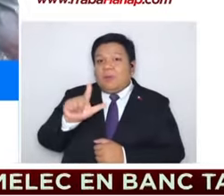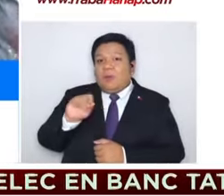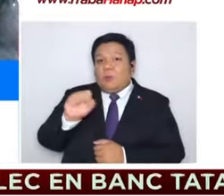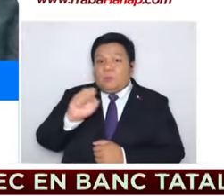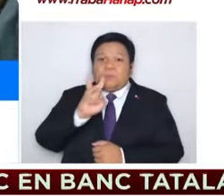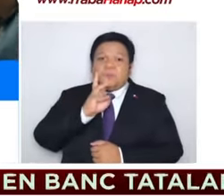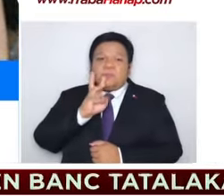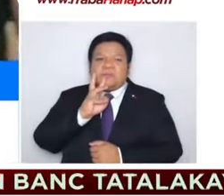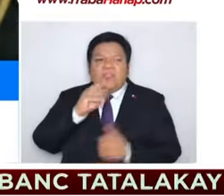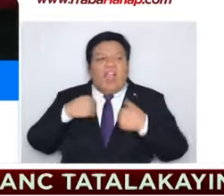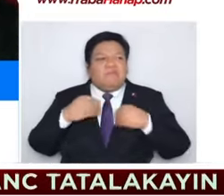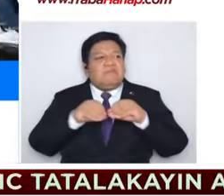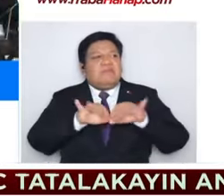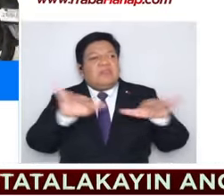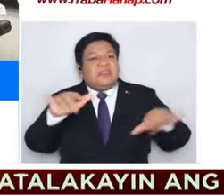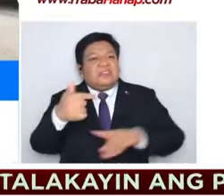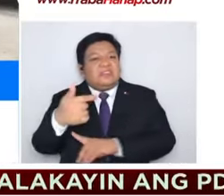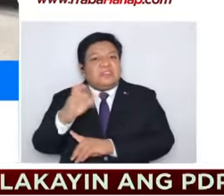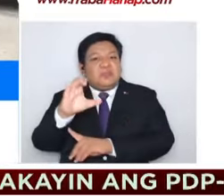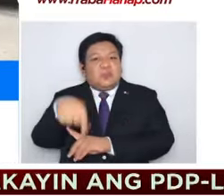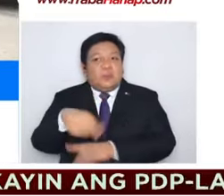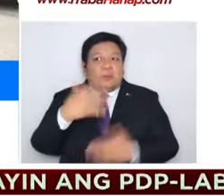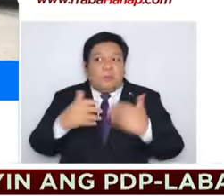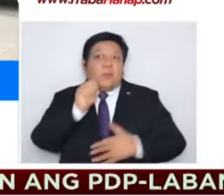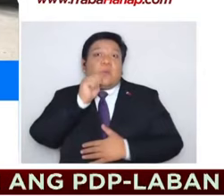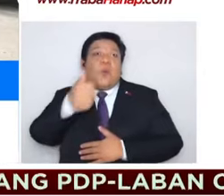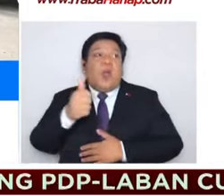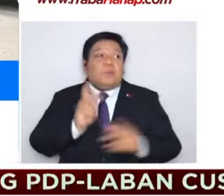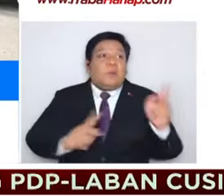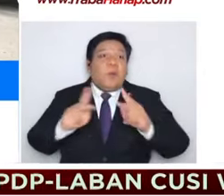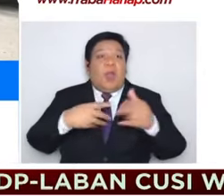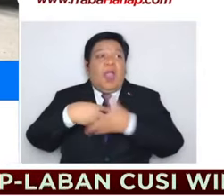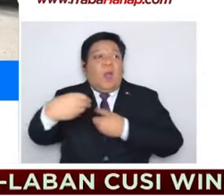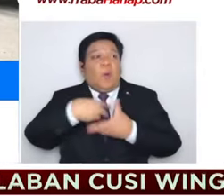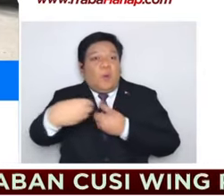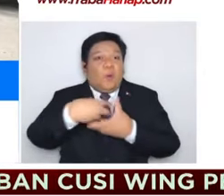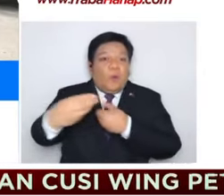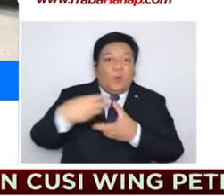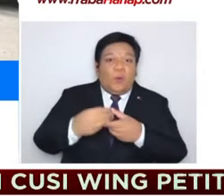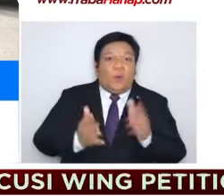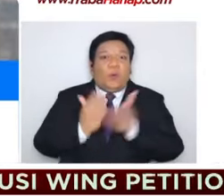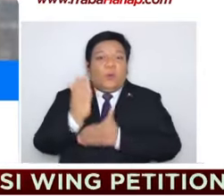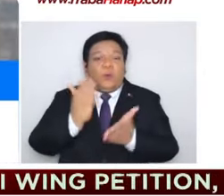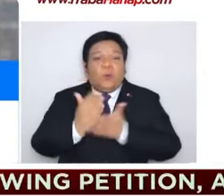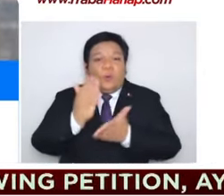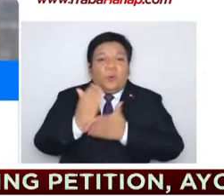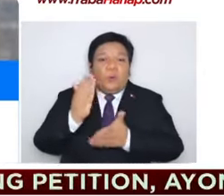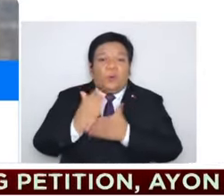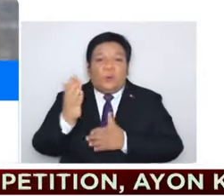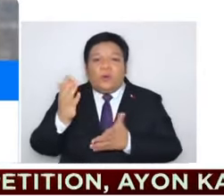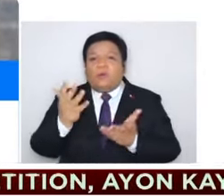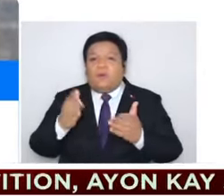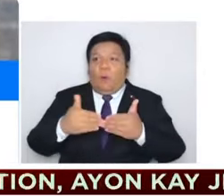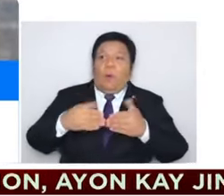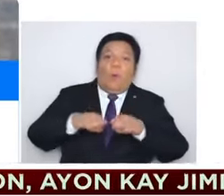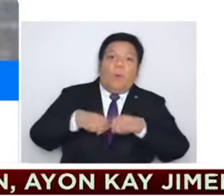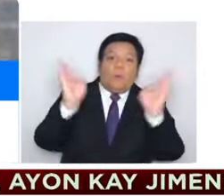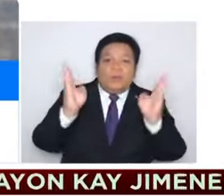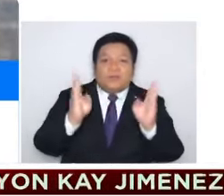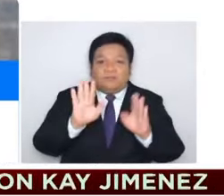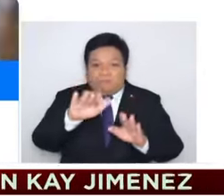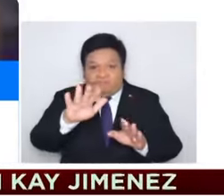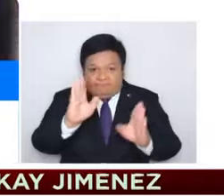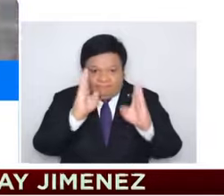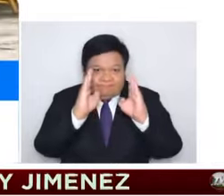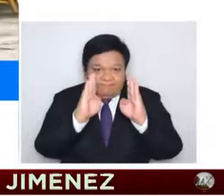Baka mamaya, by Wednesday, maglabasan lahat. Ayan na. Baka maglabasan, magbukasan. Sa mga nakikinig po, wag.